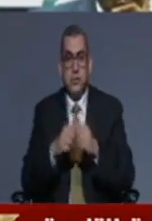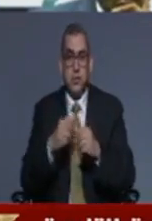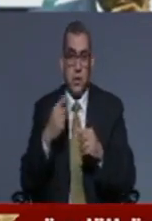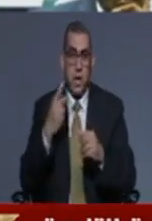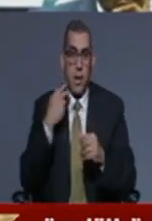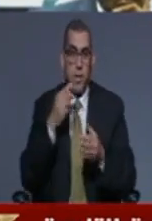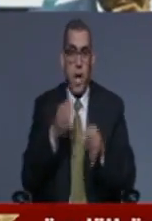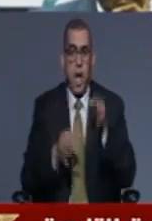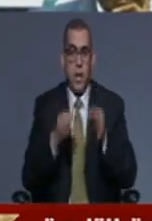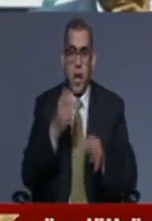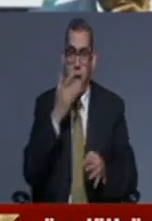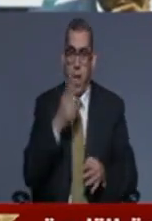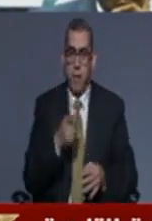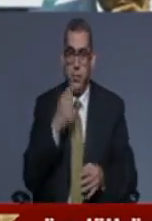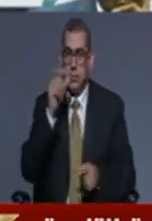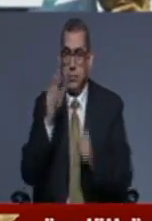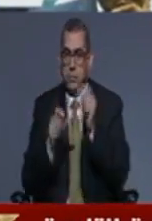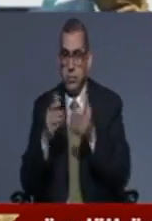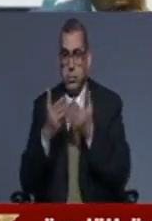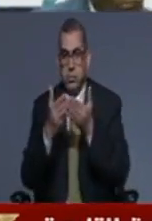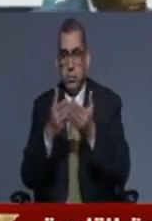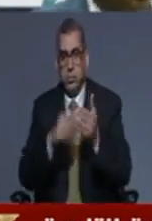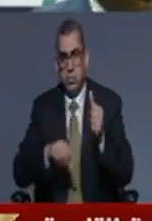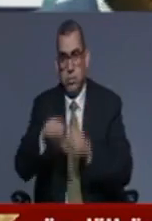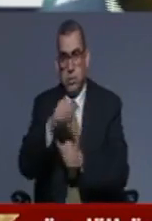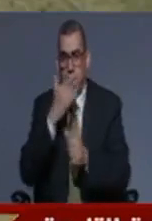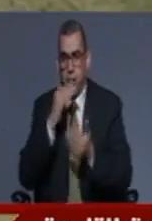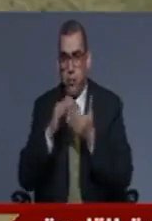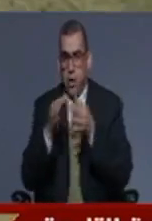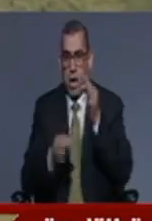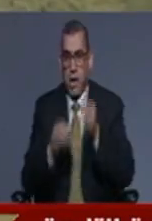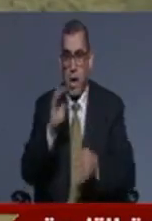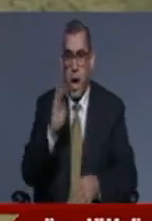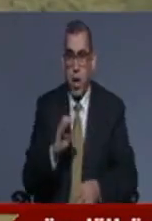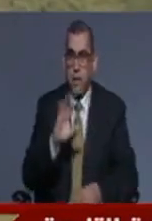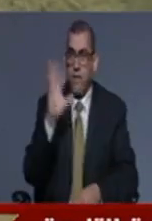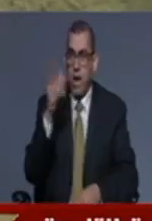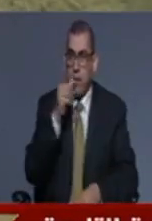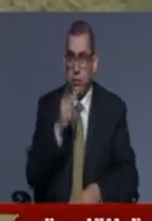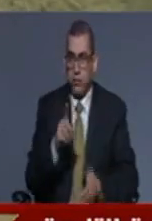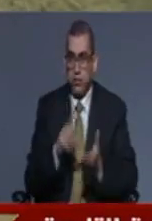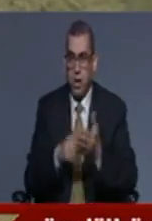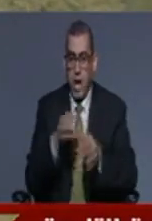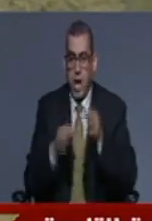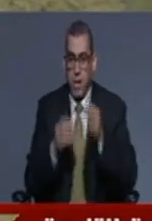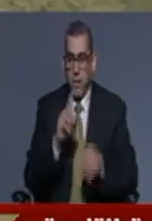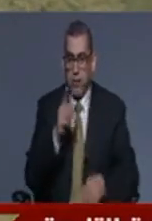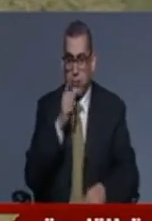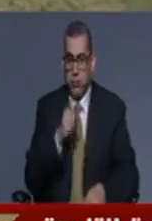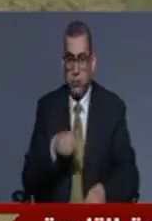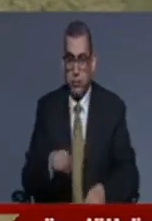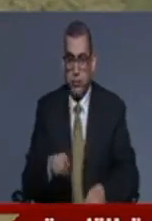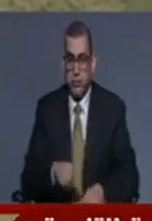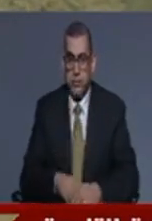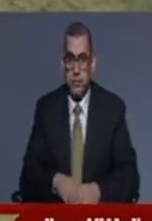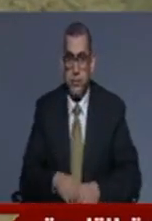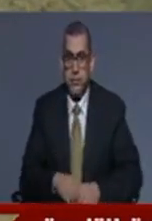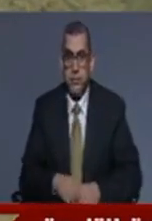العدالة للأشخاص في جنوب العالم، ولا سيما في قارتنا.